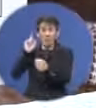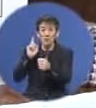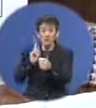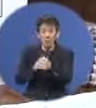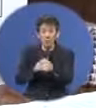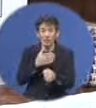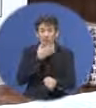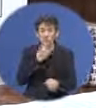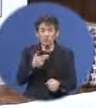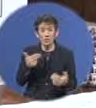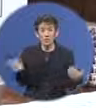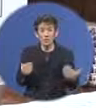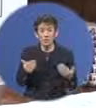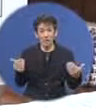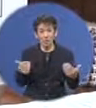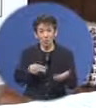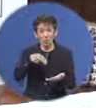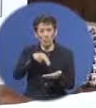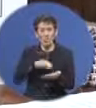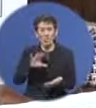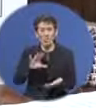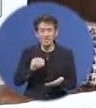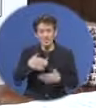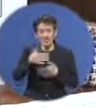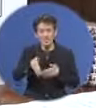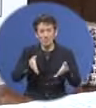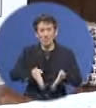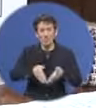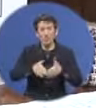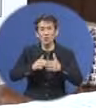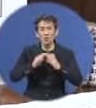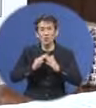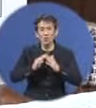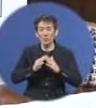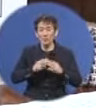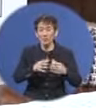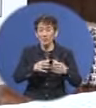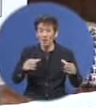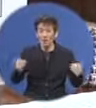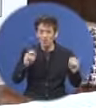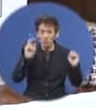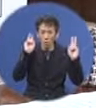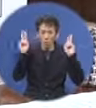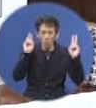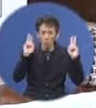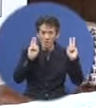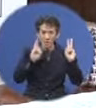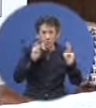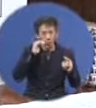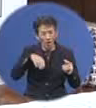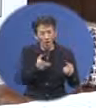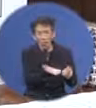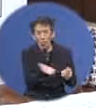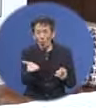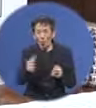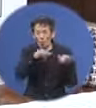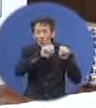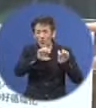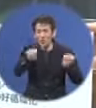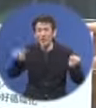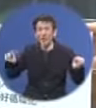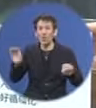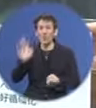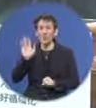福祉産業立地室というのを作りましてね、でも全国の業者さんに徹底的に和歌山どうだというふう